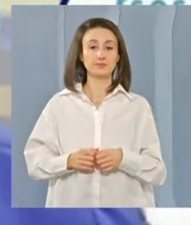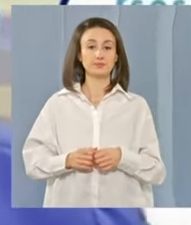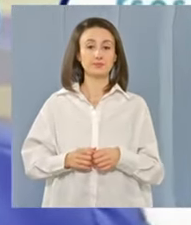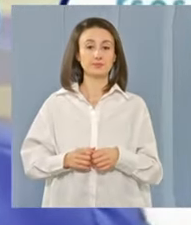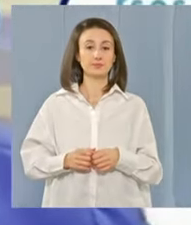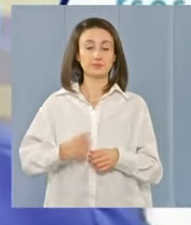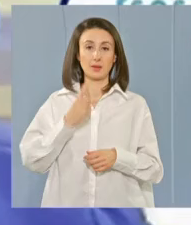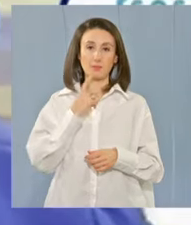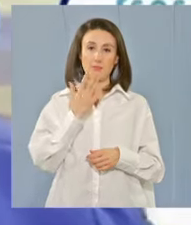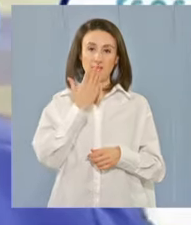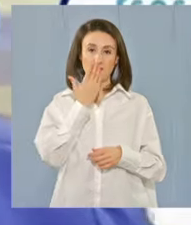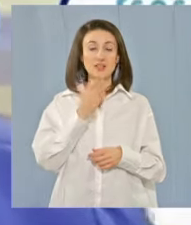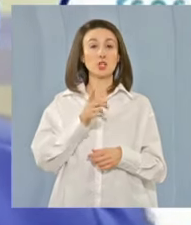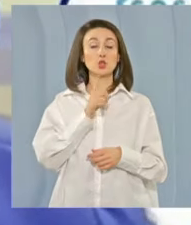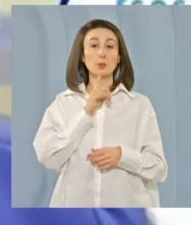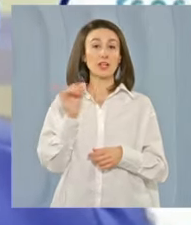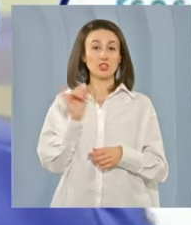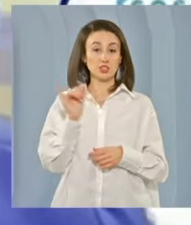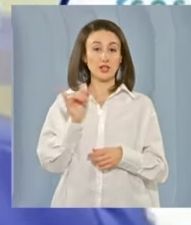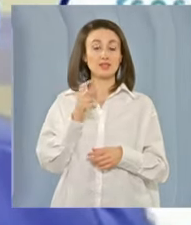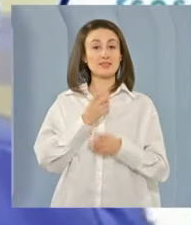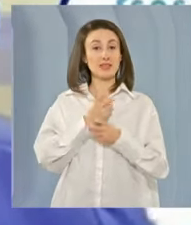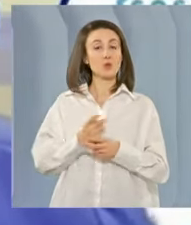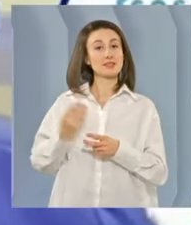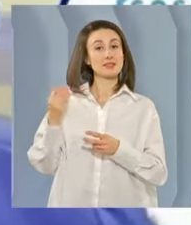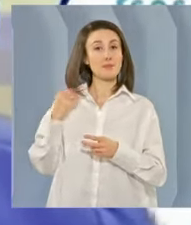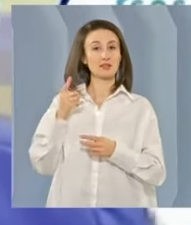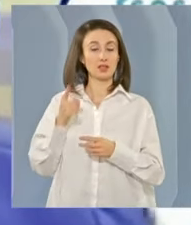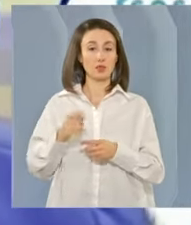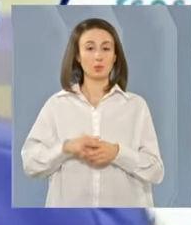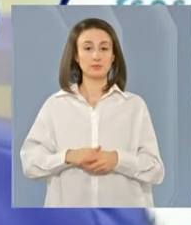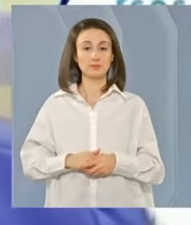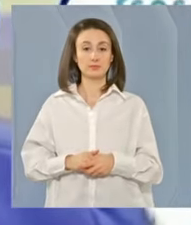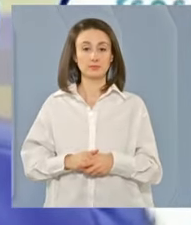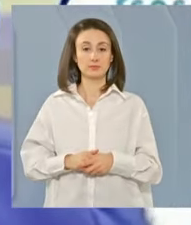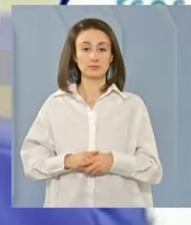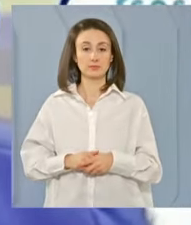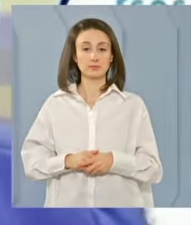pe față numele celor care stau în spatele tău.